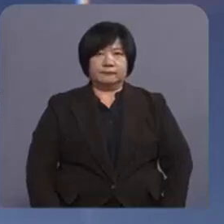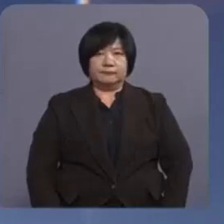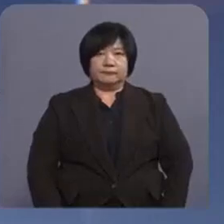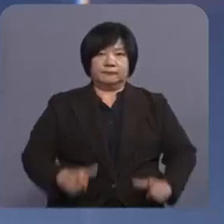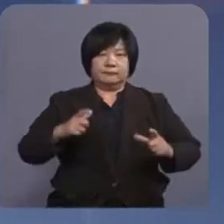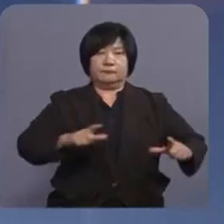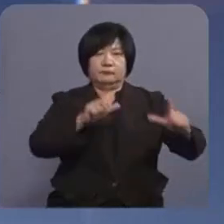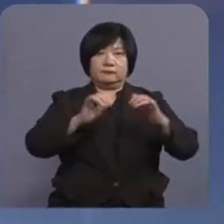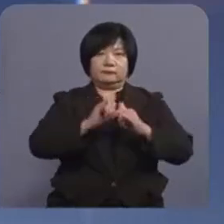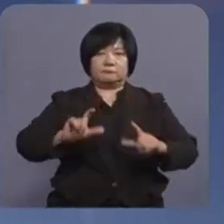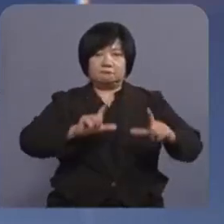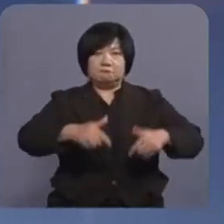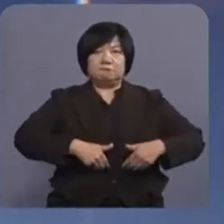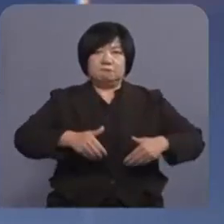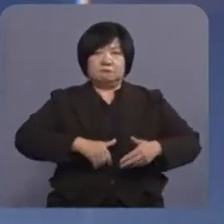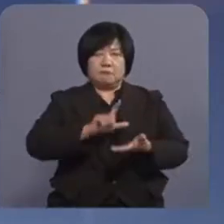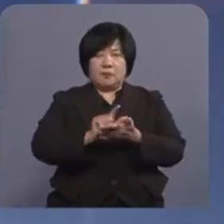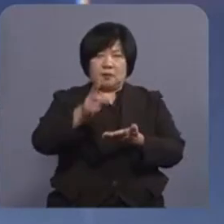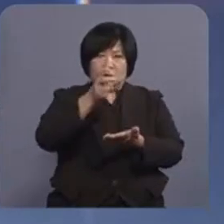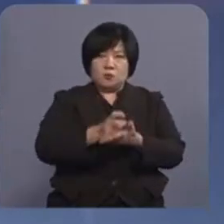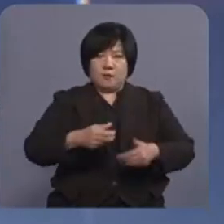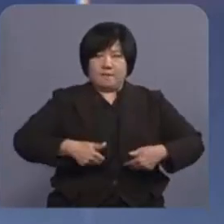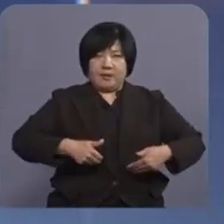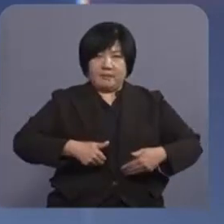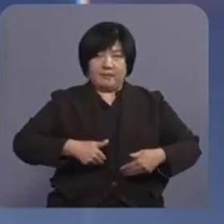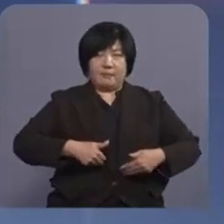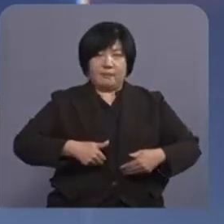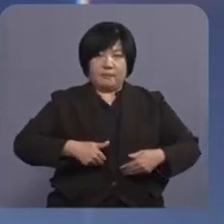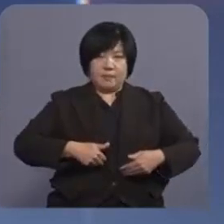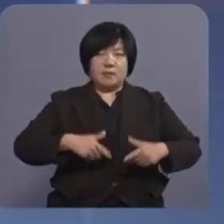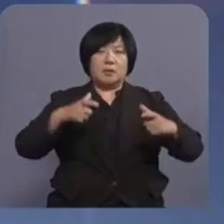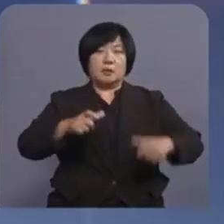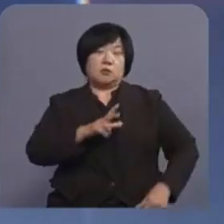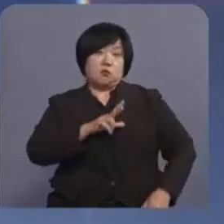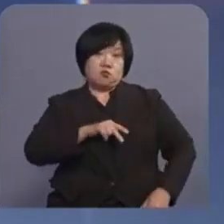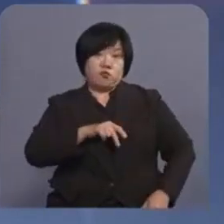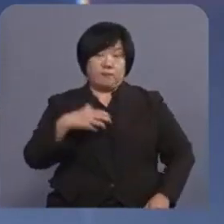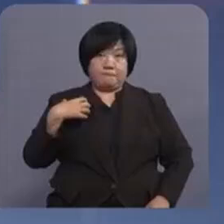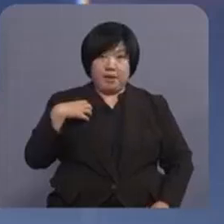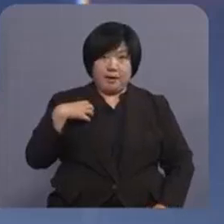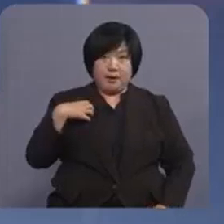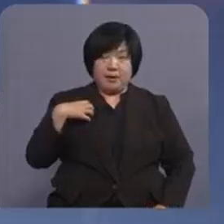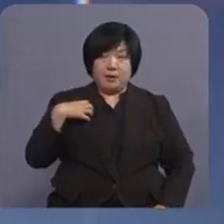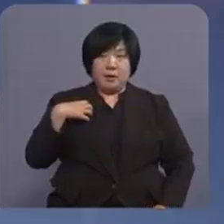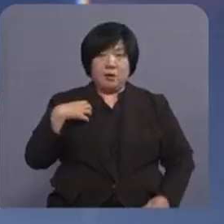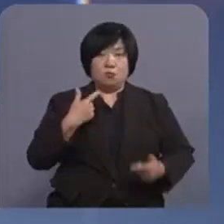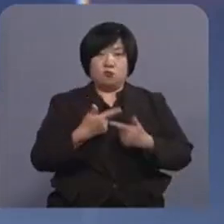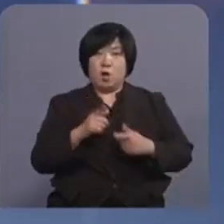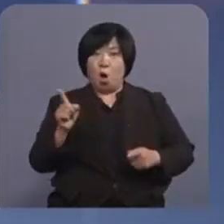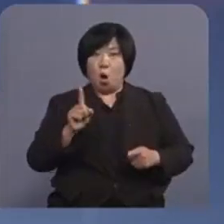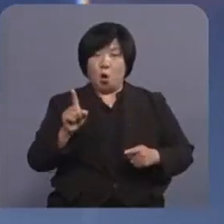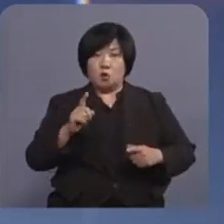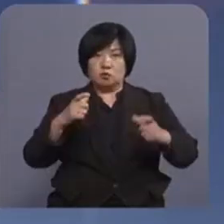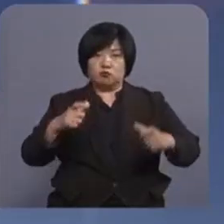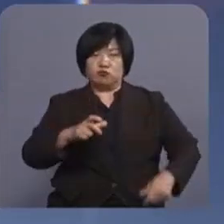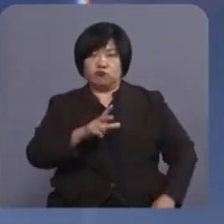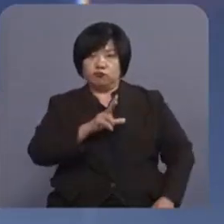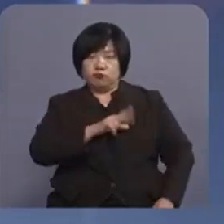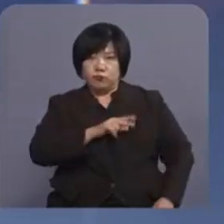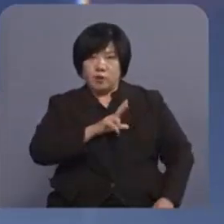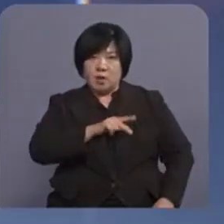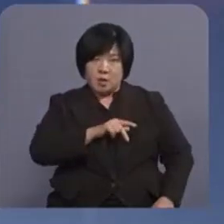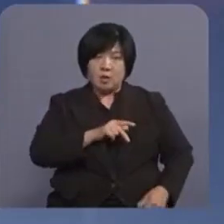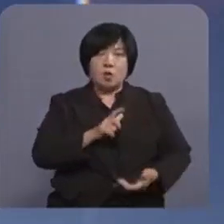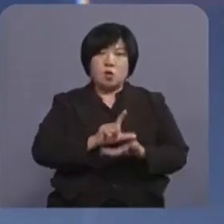주민들의 삶에 필요한 조례를 만드는 일 기초의회 의무 중 하나입니다 그런데 부산한 기초의회가 조례 발이